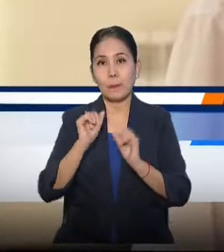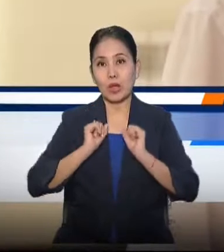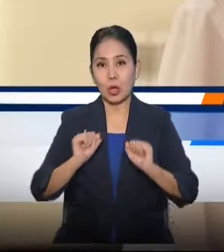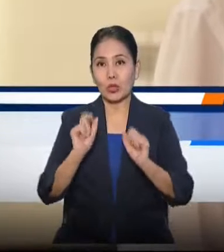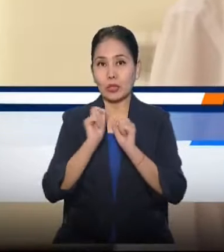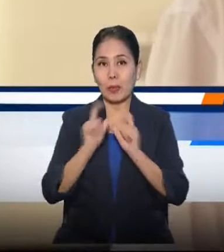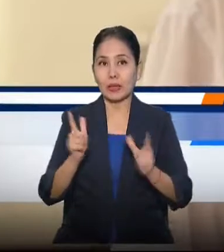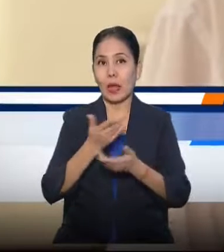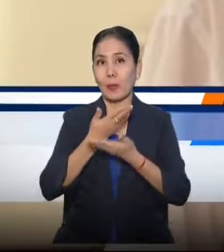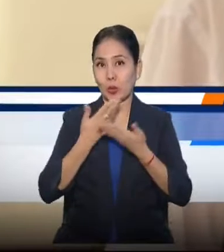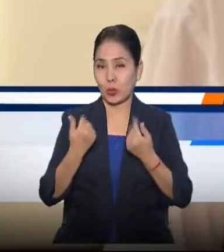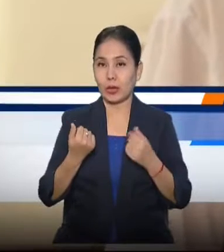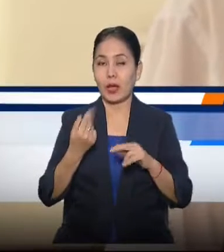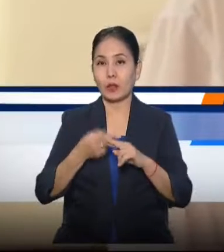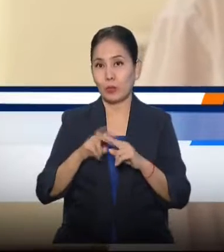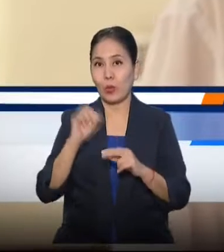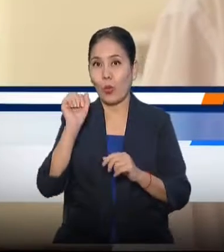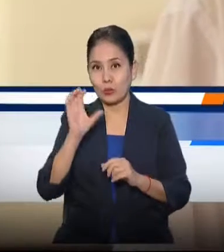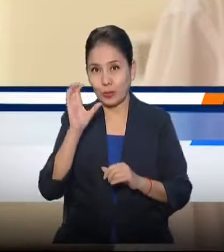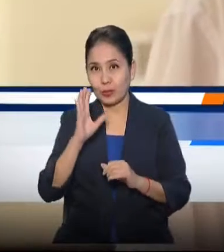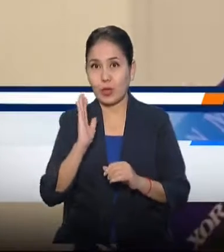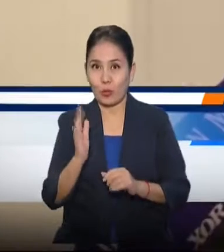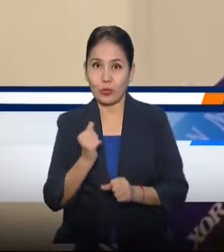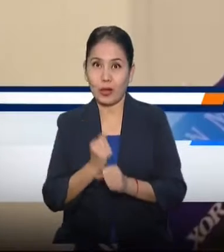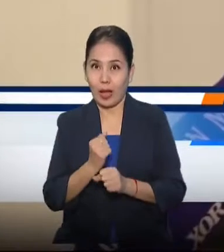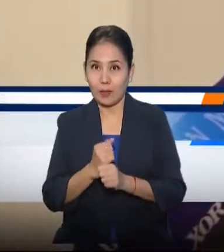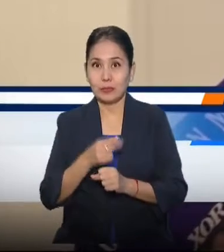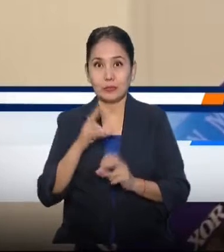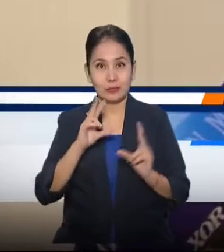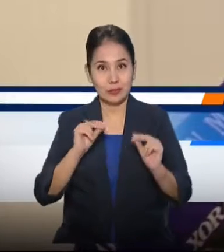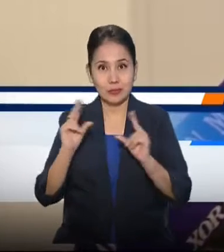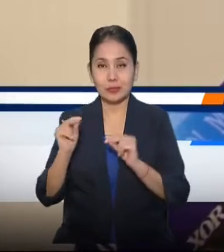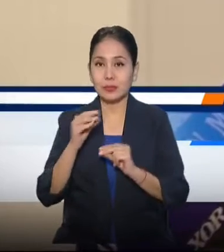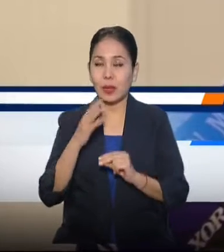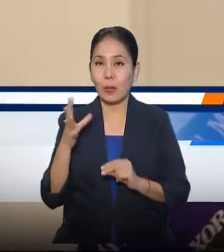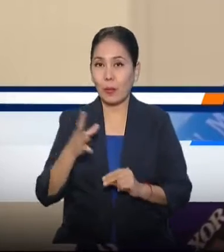Biz xudo xolosa O'zbekistonda buni qilamiz deb aytganlari o'zi bir baxt. Bu bizning